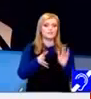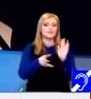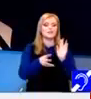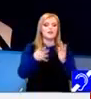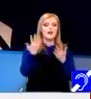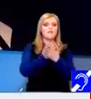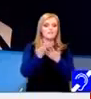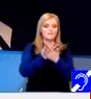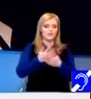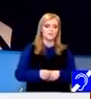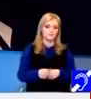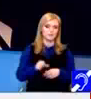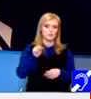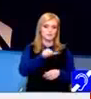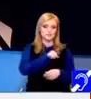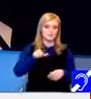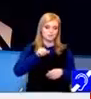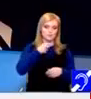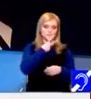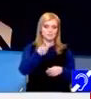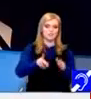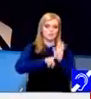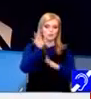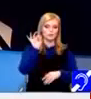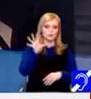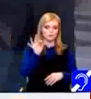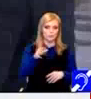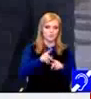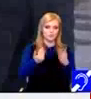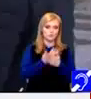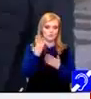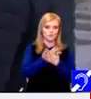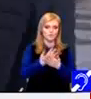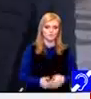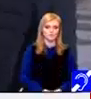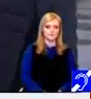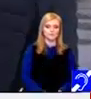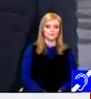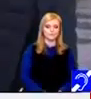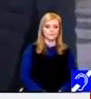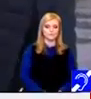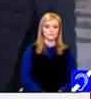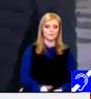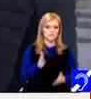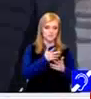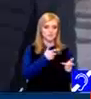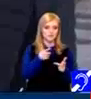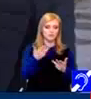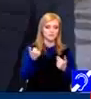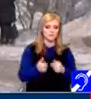al serialului și vor fi urmărite de public începând din luna octombrie. Are you in position?